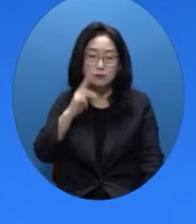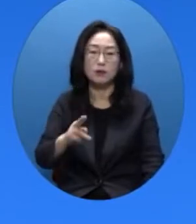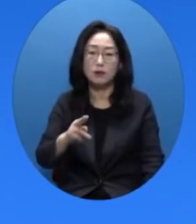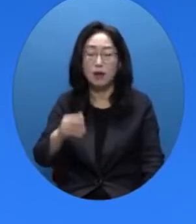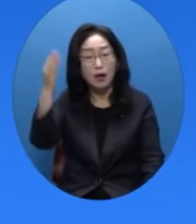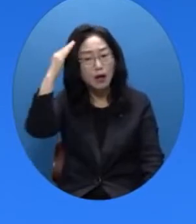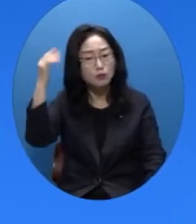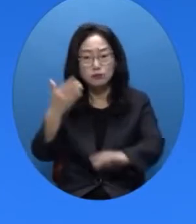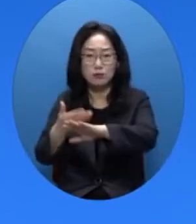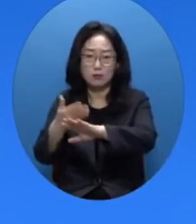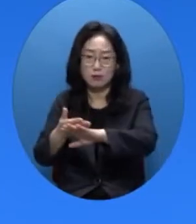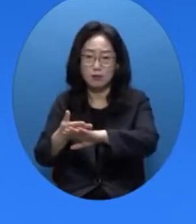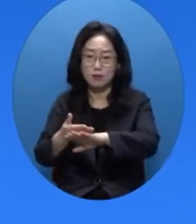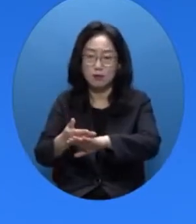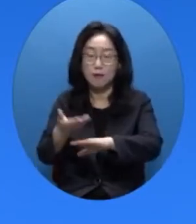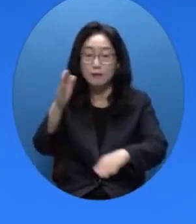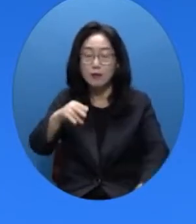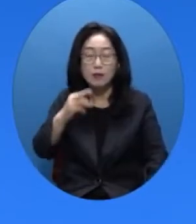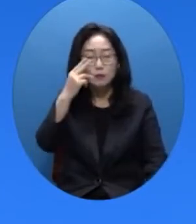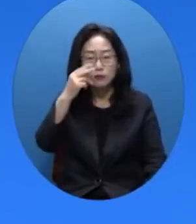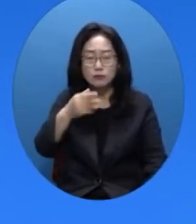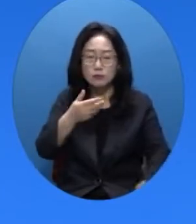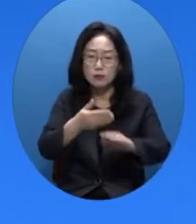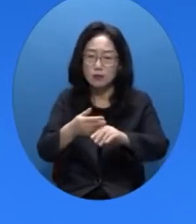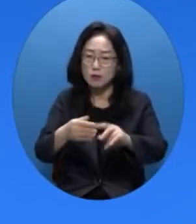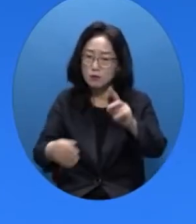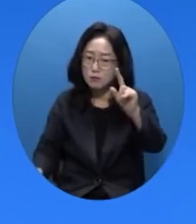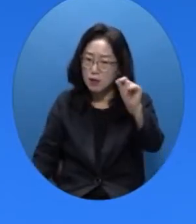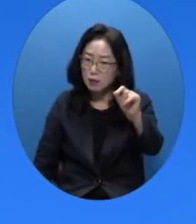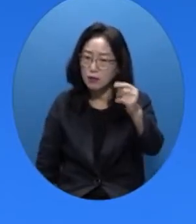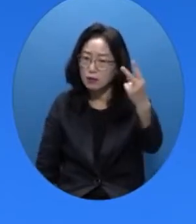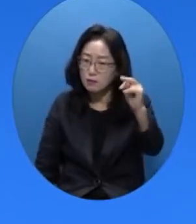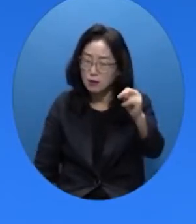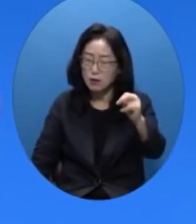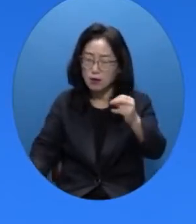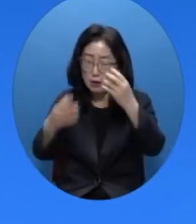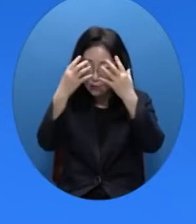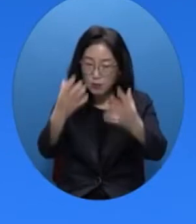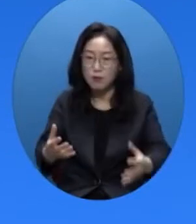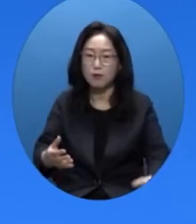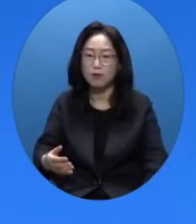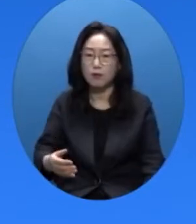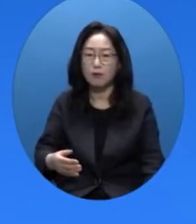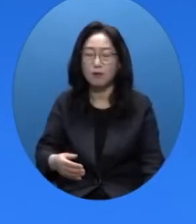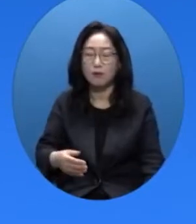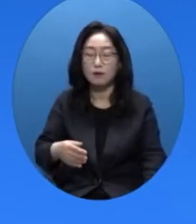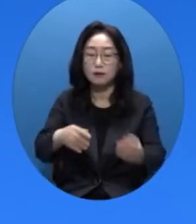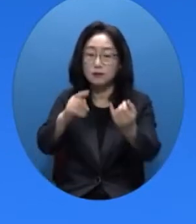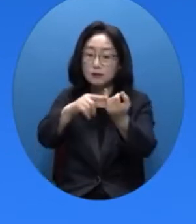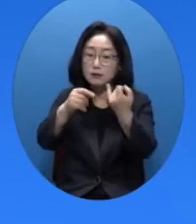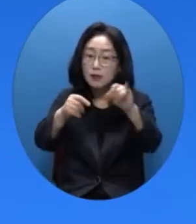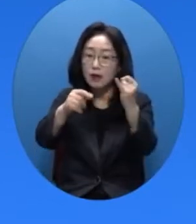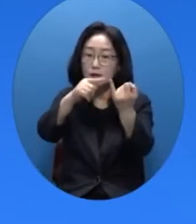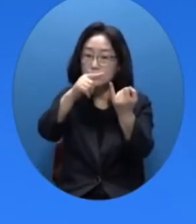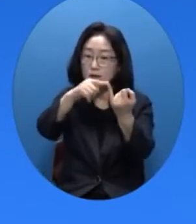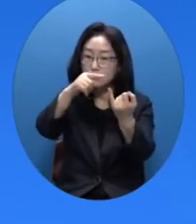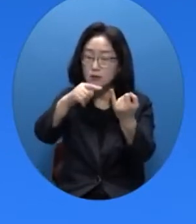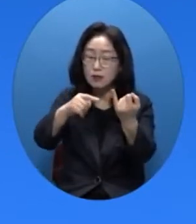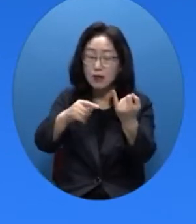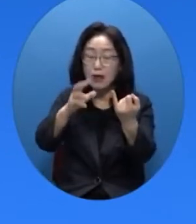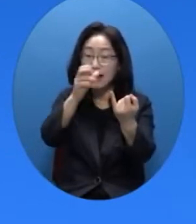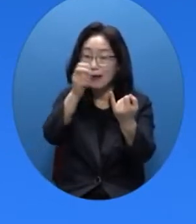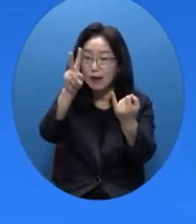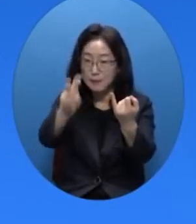번 돈을 갖다 나오면 맵만 번째 나옵니다 자금 정도 그렇습니다 근데 이소아 하므로 이 아이가 계속 치료 받아